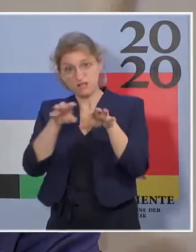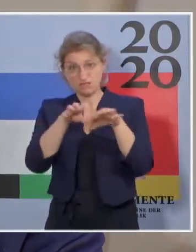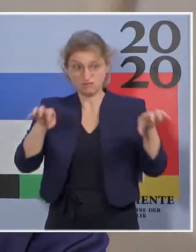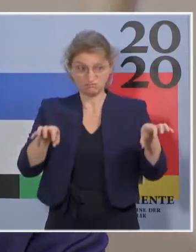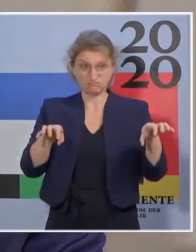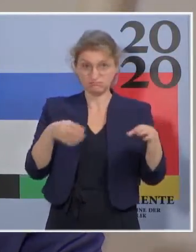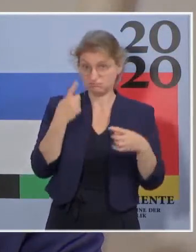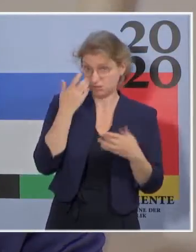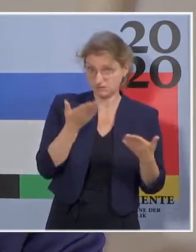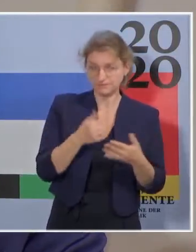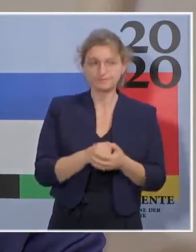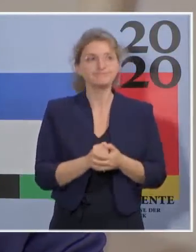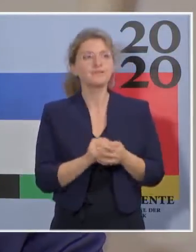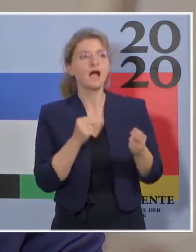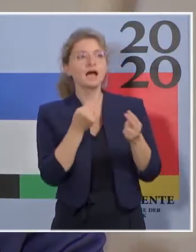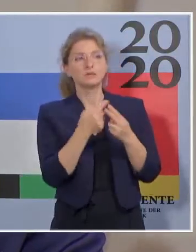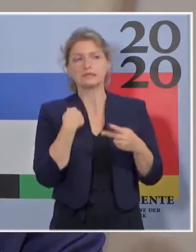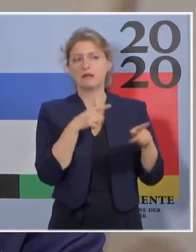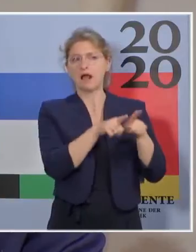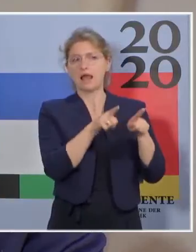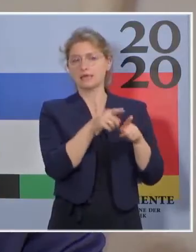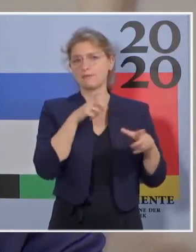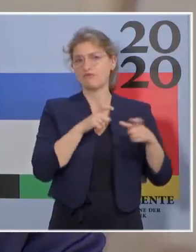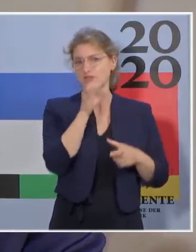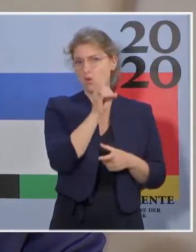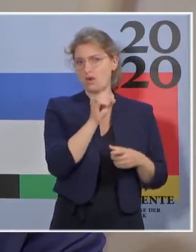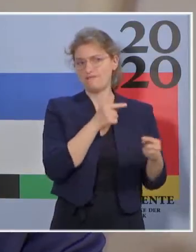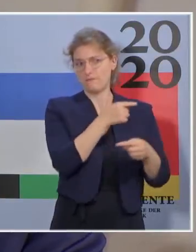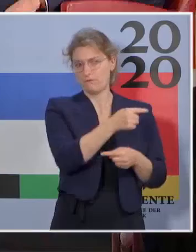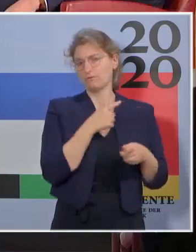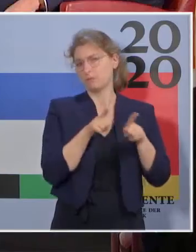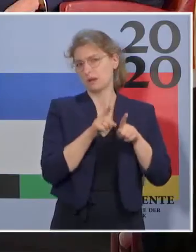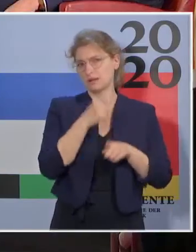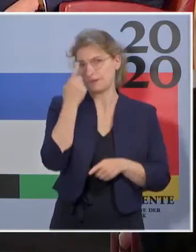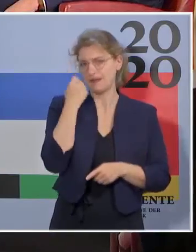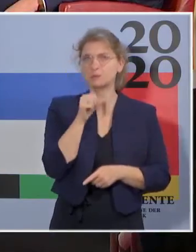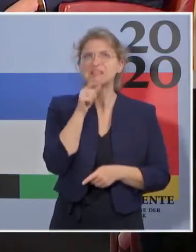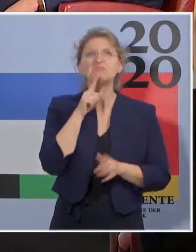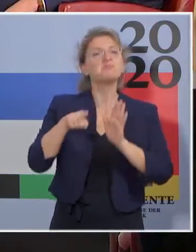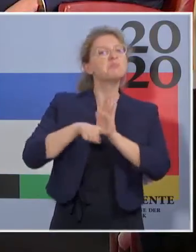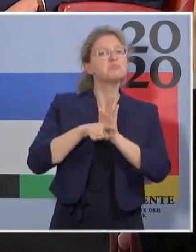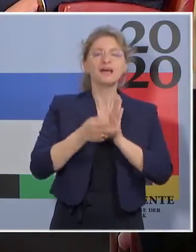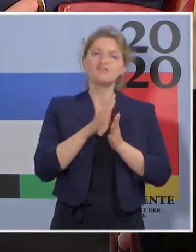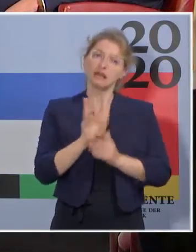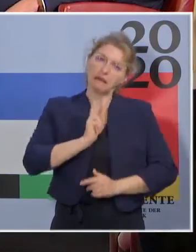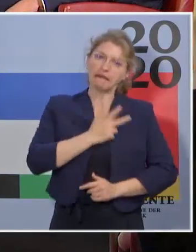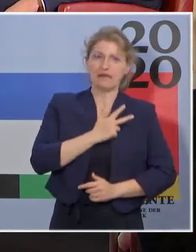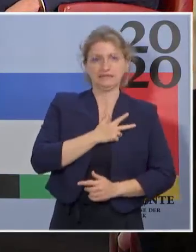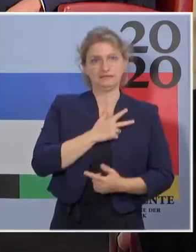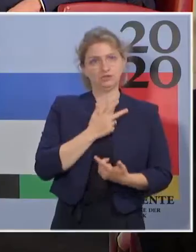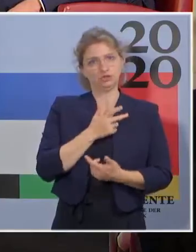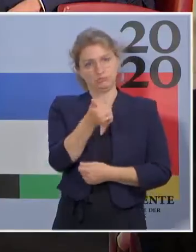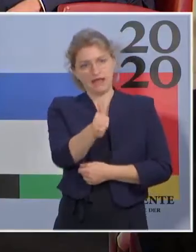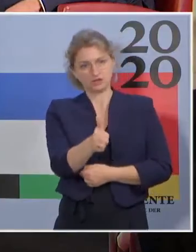ganz beim Professor Olechowski und gar nicht einmal pessimistisch, sondern realistisch, würde ich glauben. Ich glaube, er hat das sehr